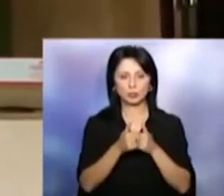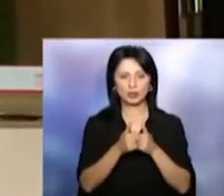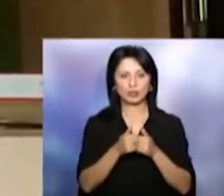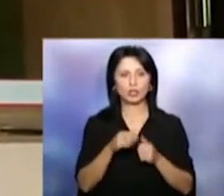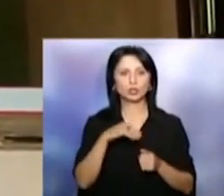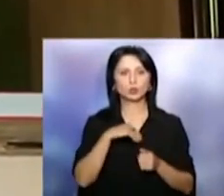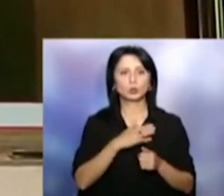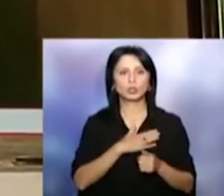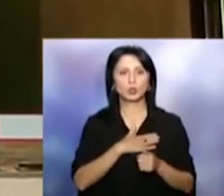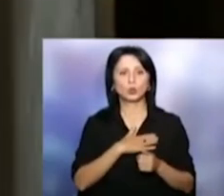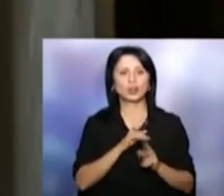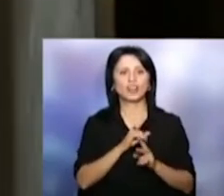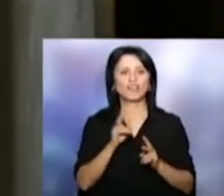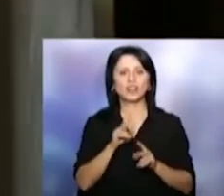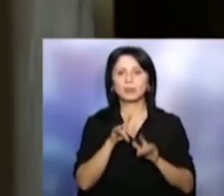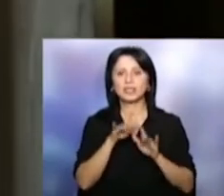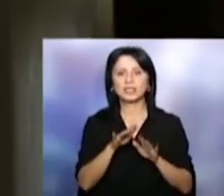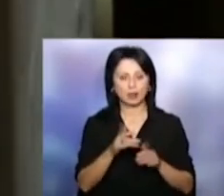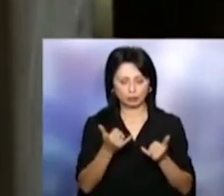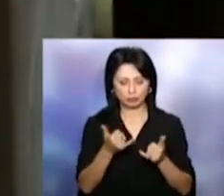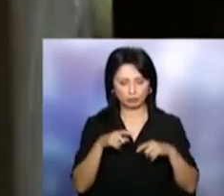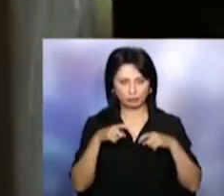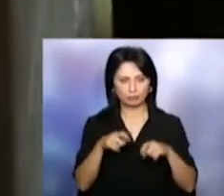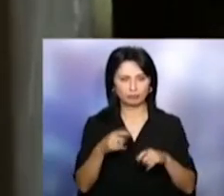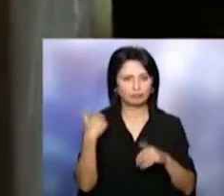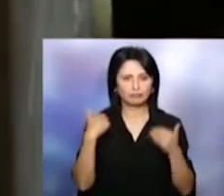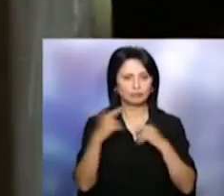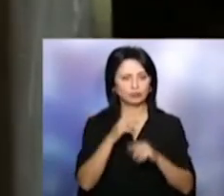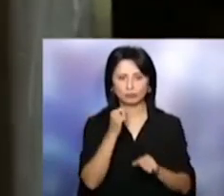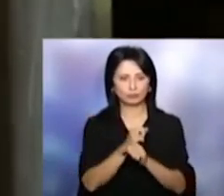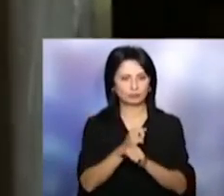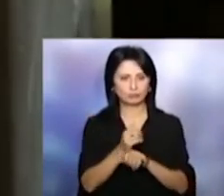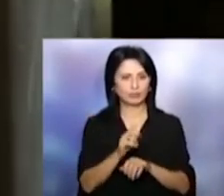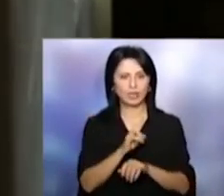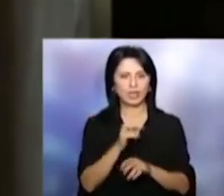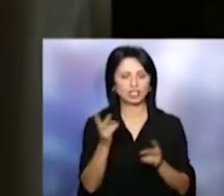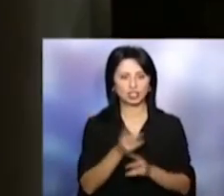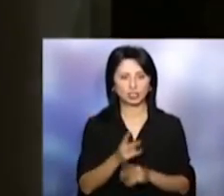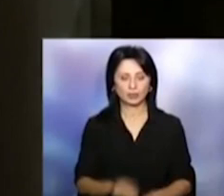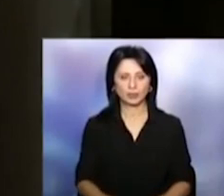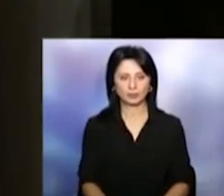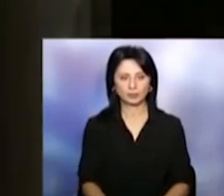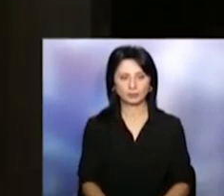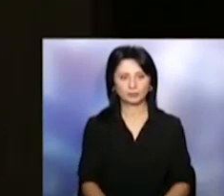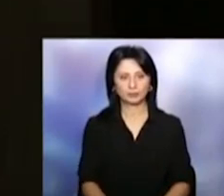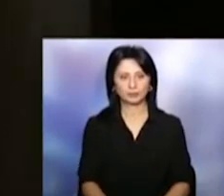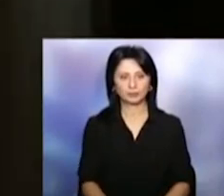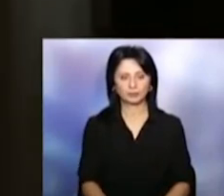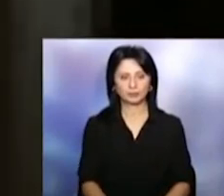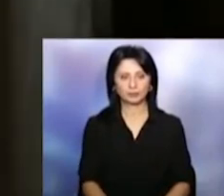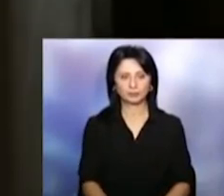მეზობლებისთვისაც სული და გულია, ვინმე რამე დასაქმოს იმ წუთში მირბის, რამეს უკეთებს ყველაფერს, რაც კი ჭირდება.